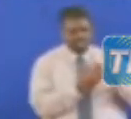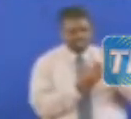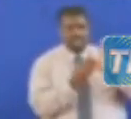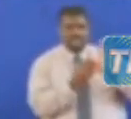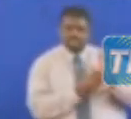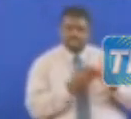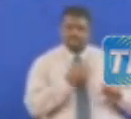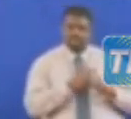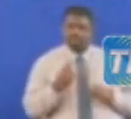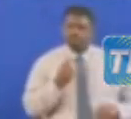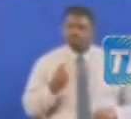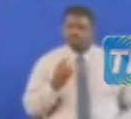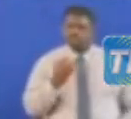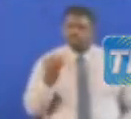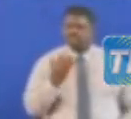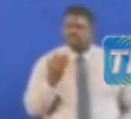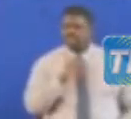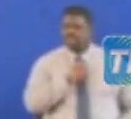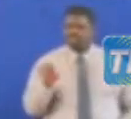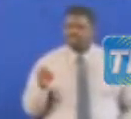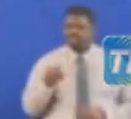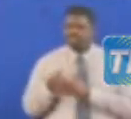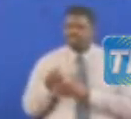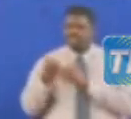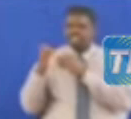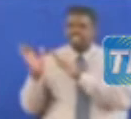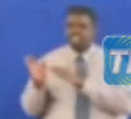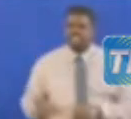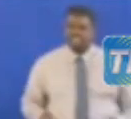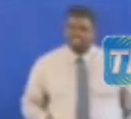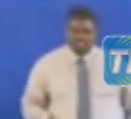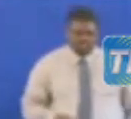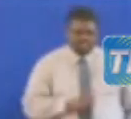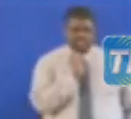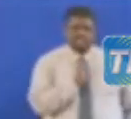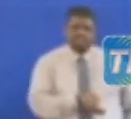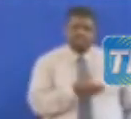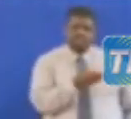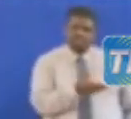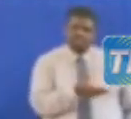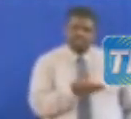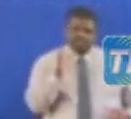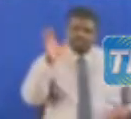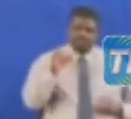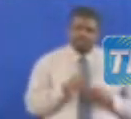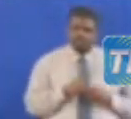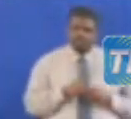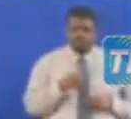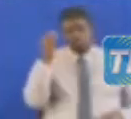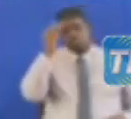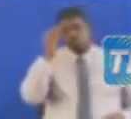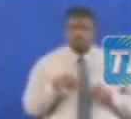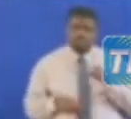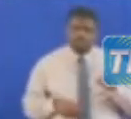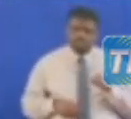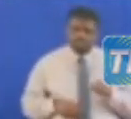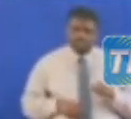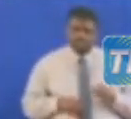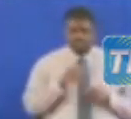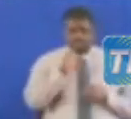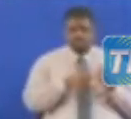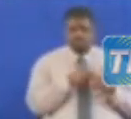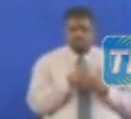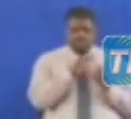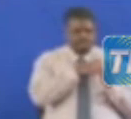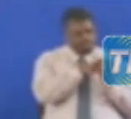1,123,299,154,000 ni fedha za nje. Mheshimiwa Spika, Pamoja na hotuba hii yako